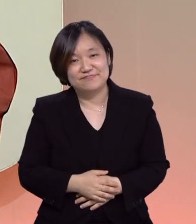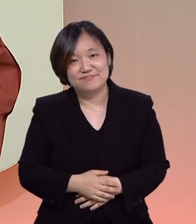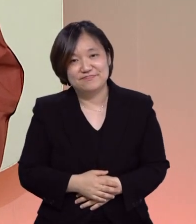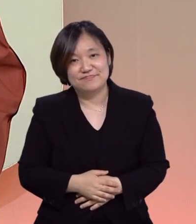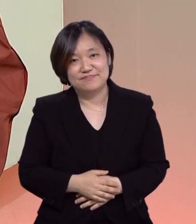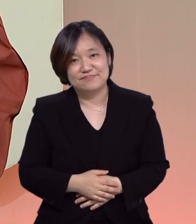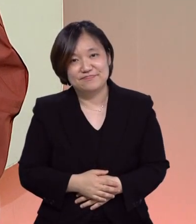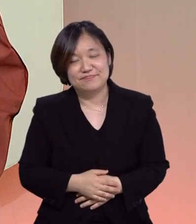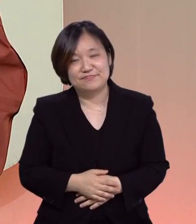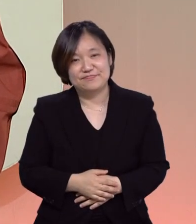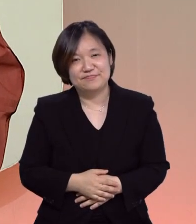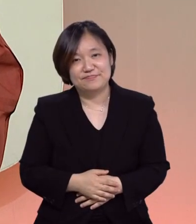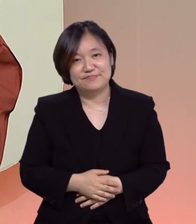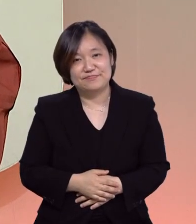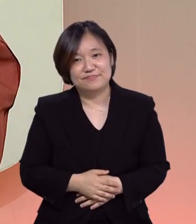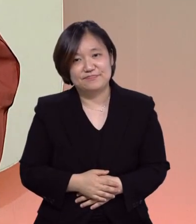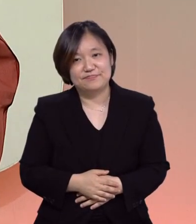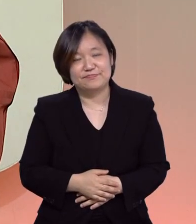내가